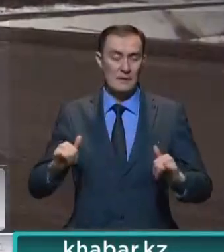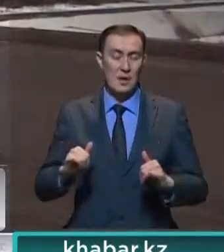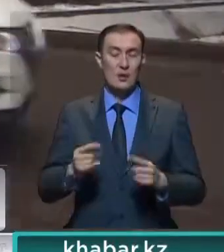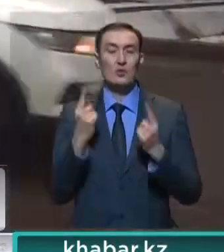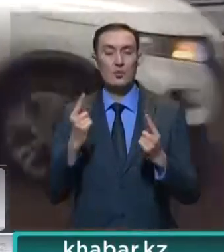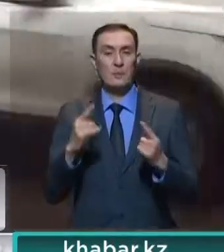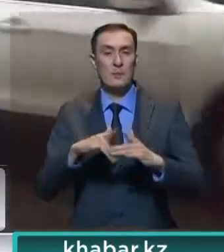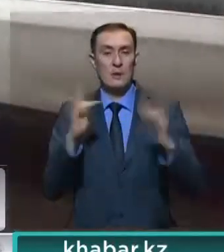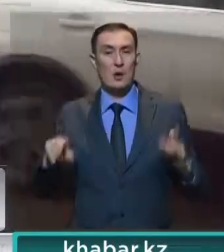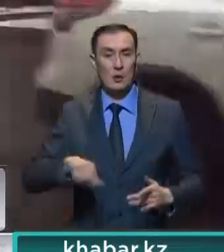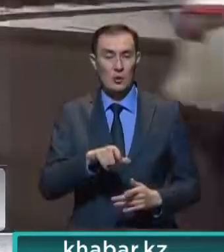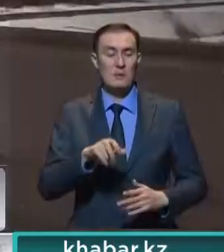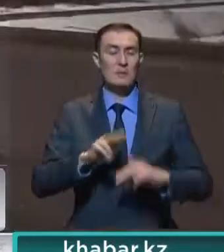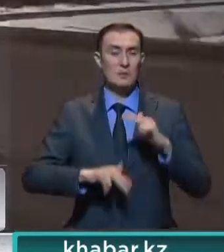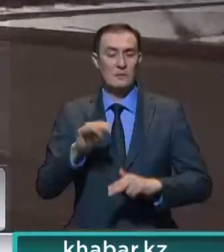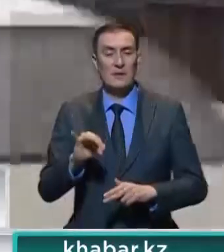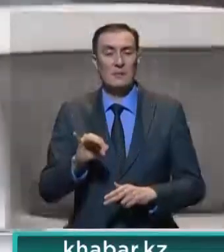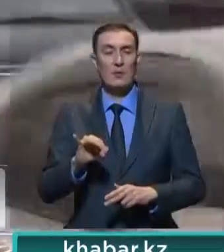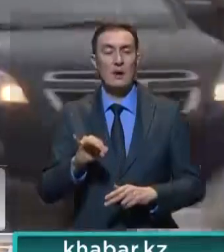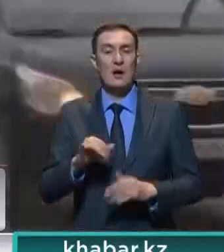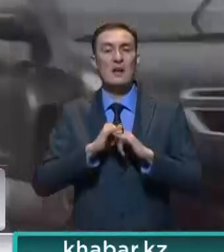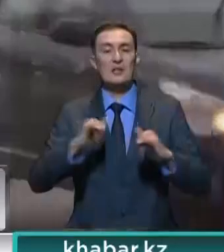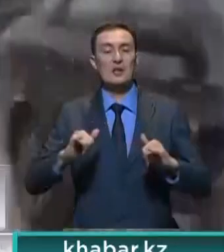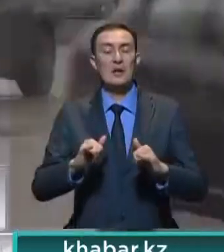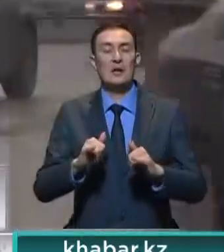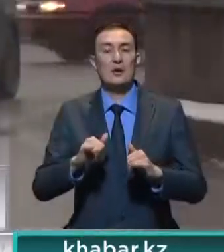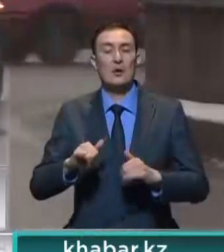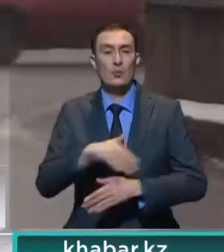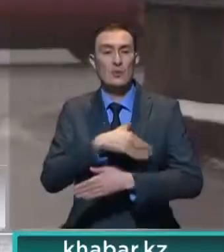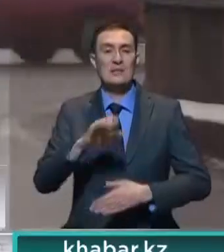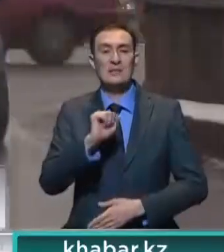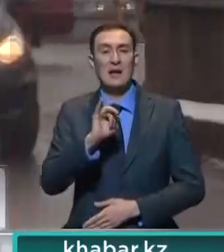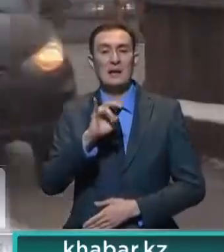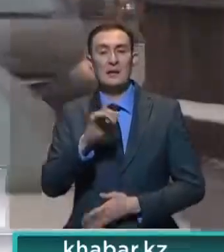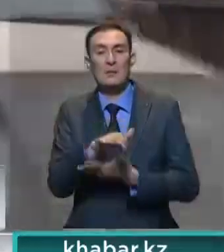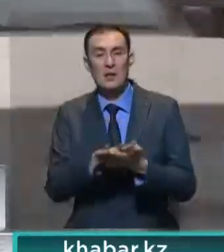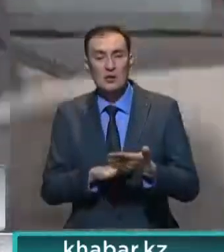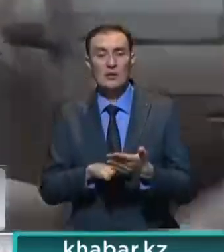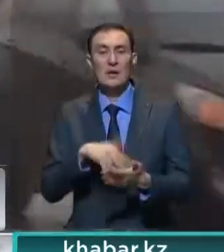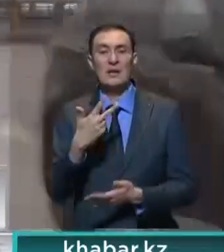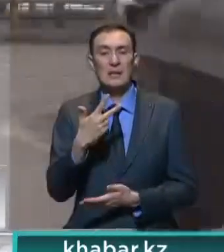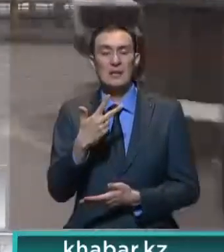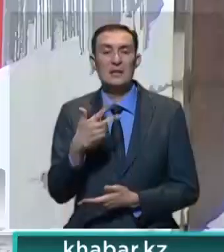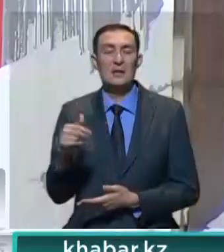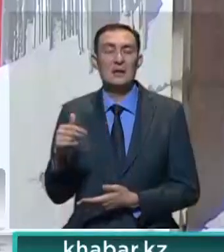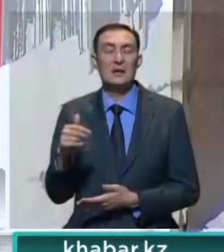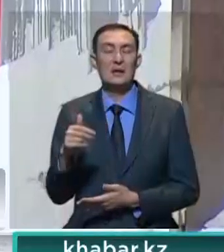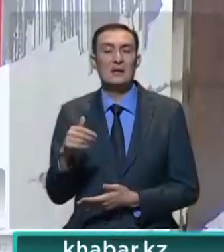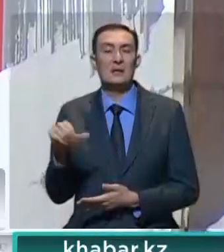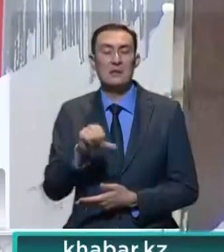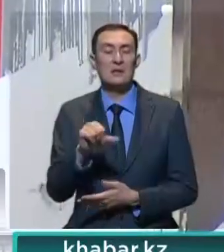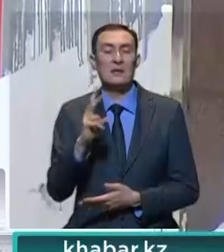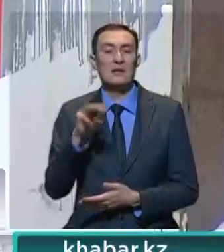крупными автомагистралями продолжаются работы и по пробивке дорог. Улицу Саина планируют продлить еще на 3 с лишним километра.